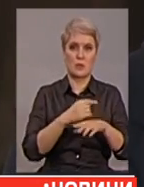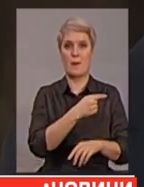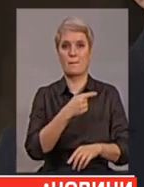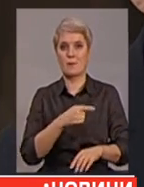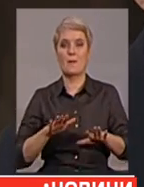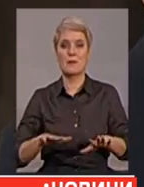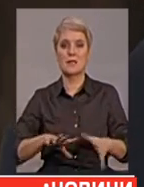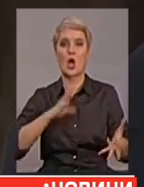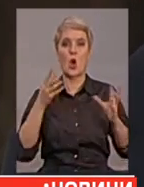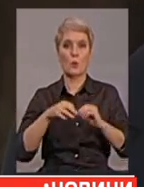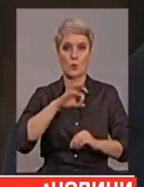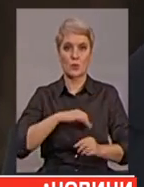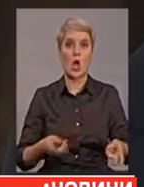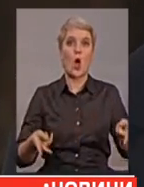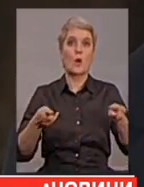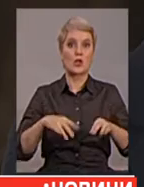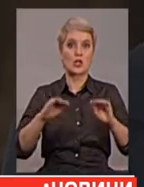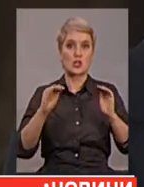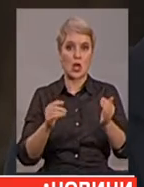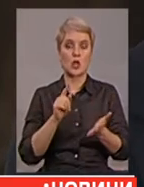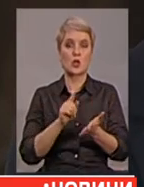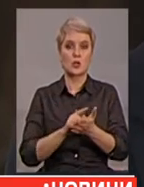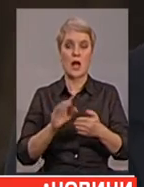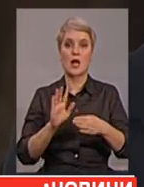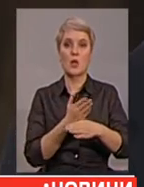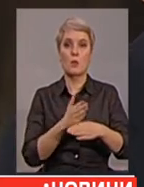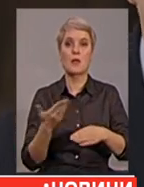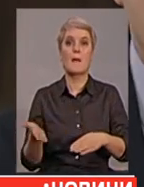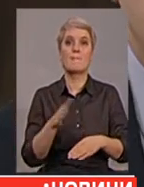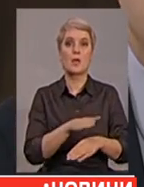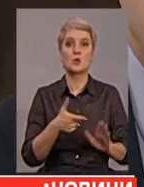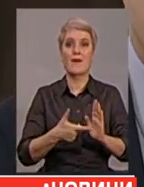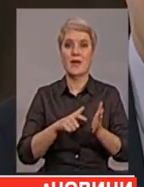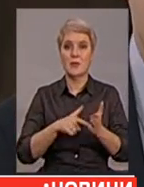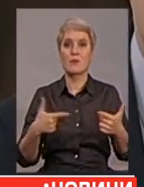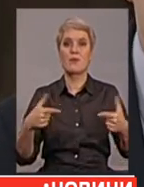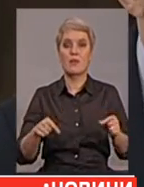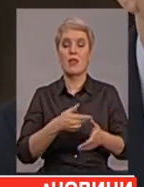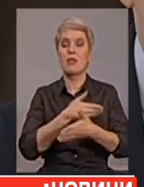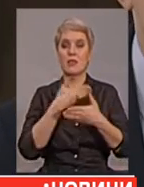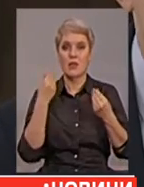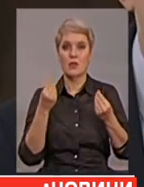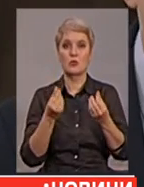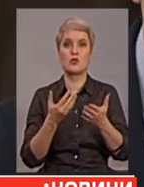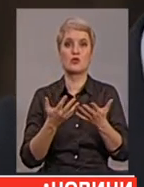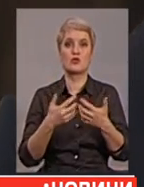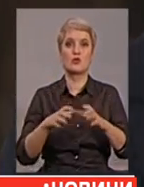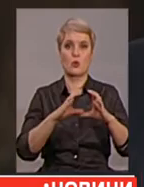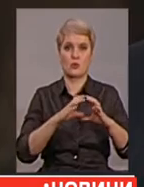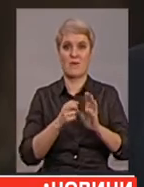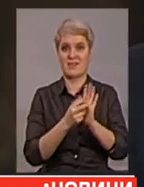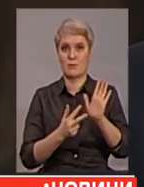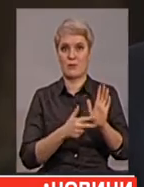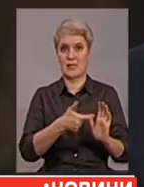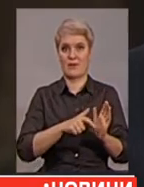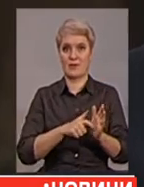и оставшаяся часть должна разброситься между кем? Между квартирами, где нет счетчика. То есть это 18 квартир. А при